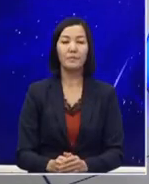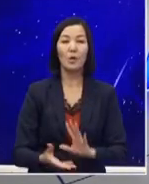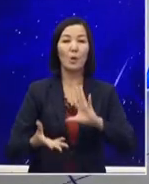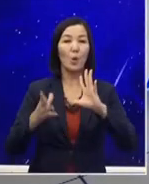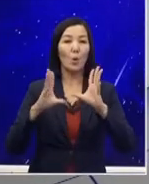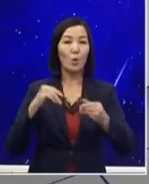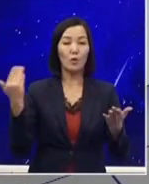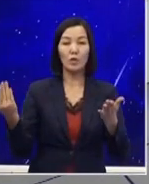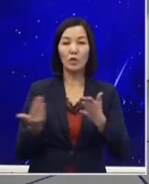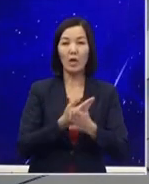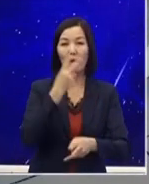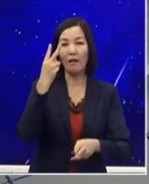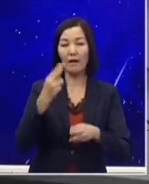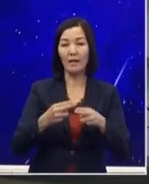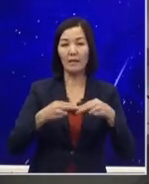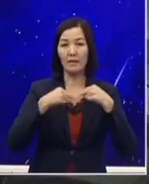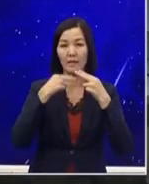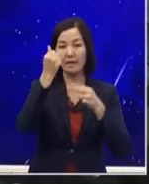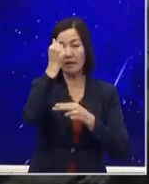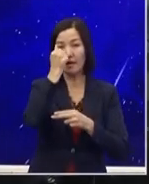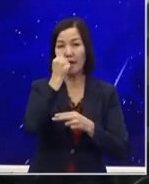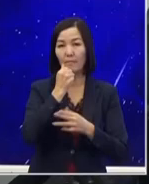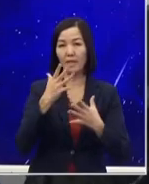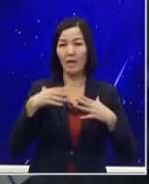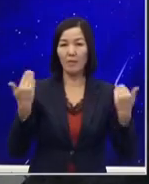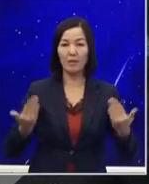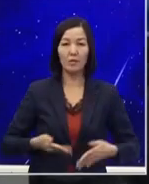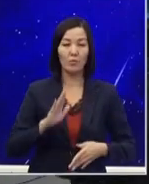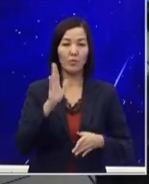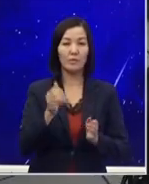Қымбатты көрермен, бүгінге келіп түскен ақпараттар легі осындай. Назарларыңызға